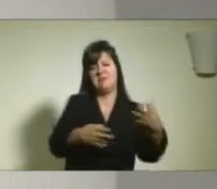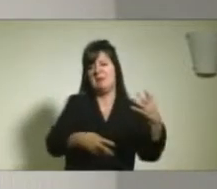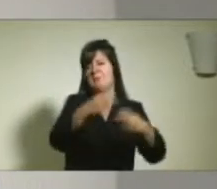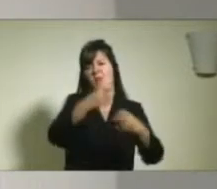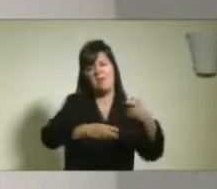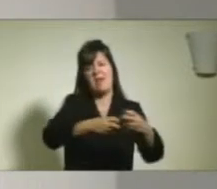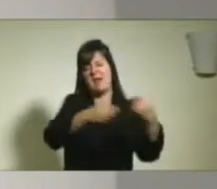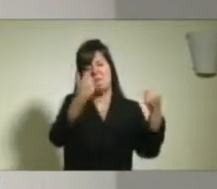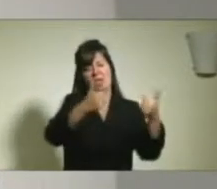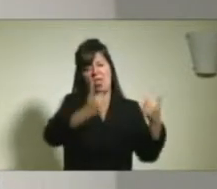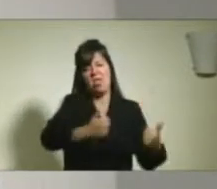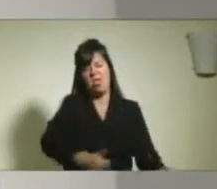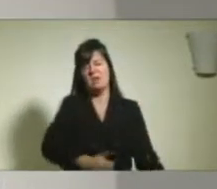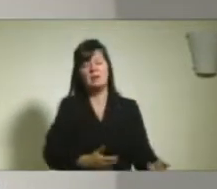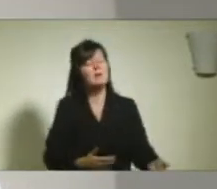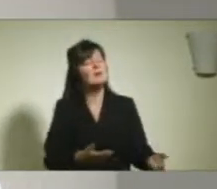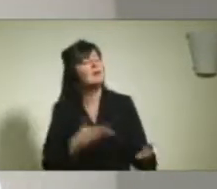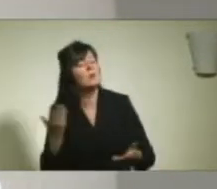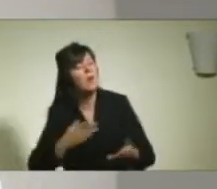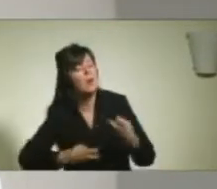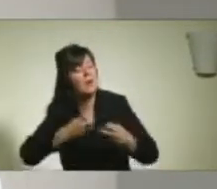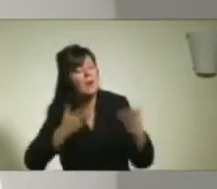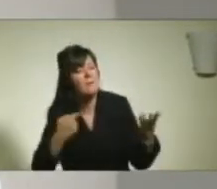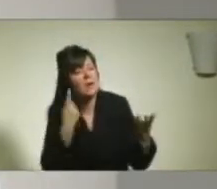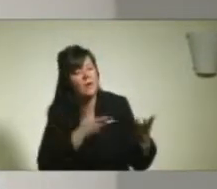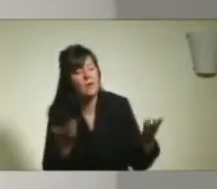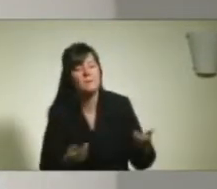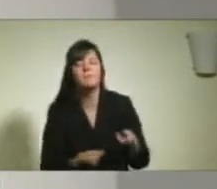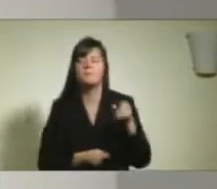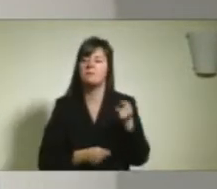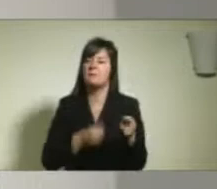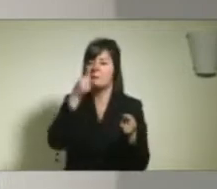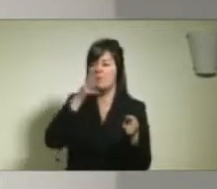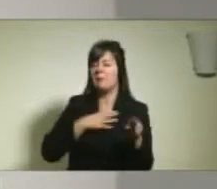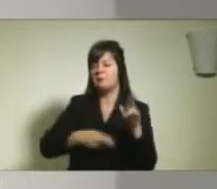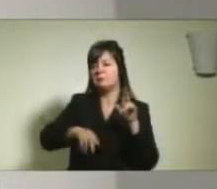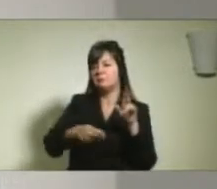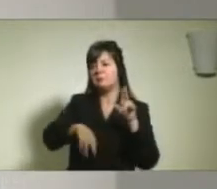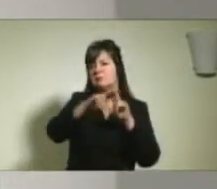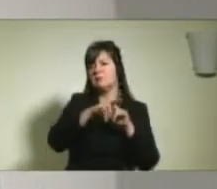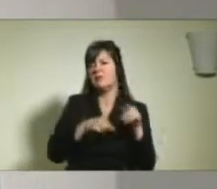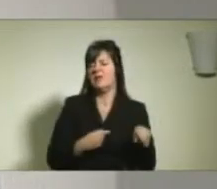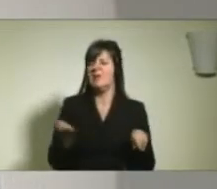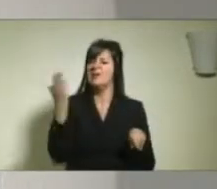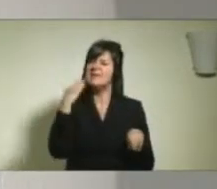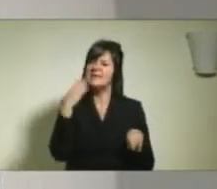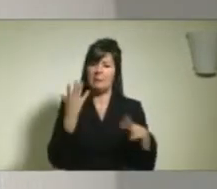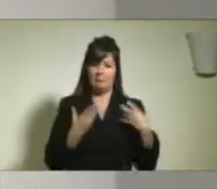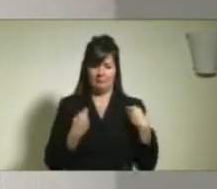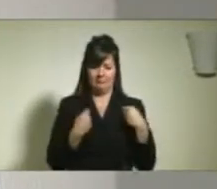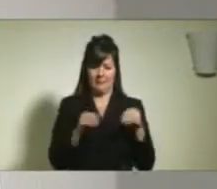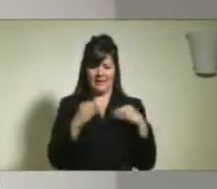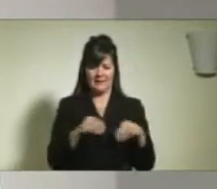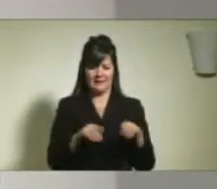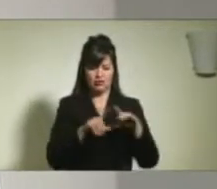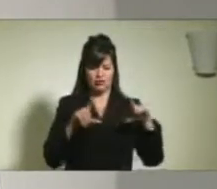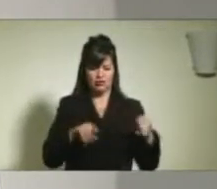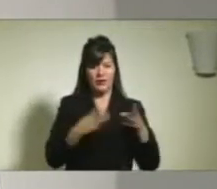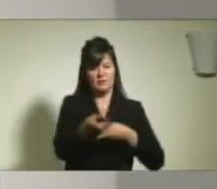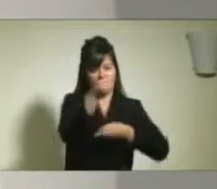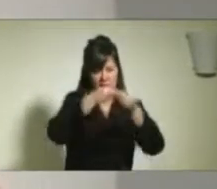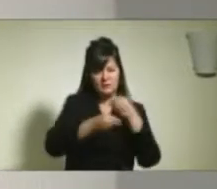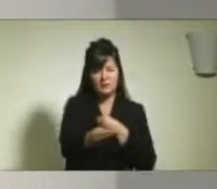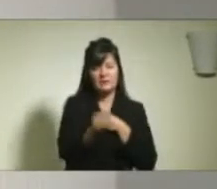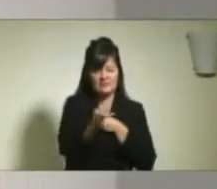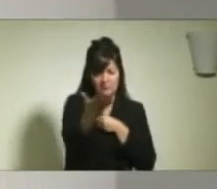dit, lesquels? Elle m'a dit, vous savez, le magasin encaisse les chèques pour ceux qui en ont besoin.